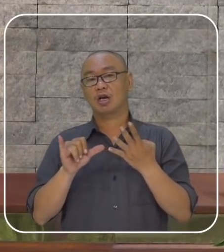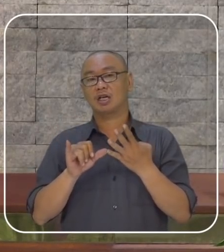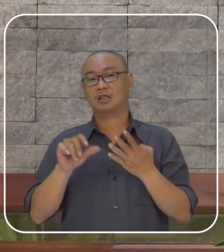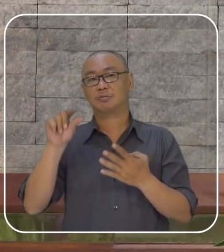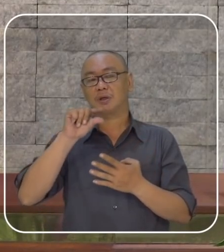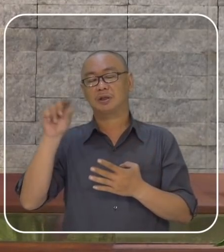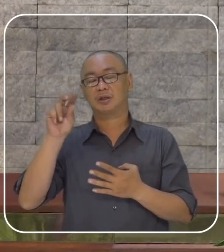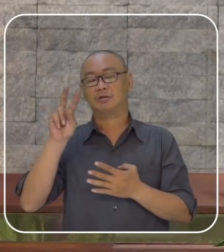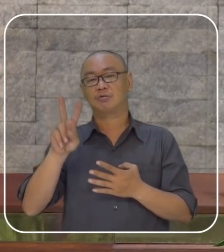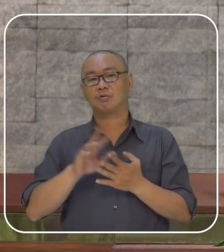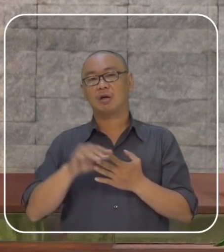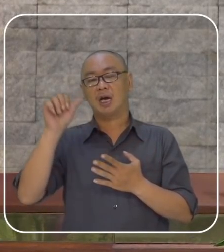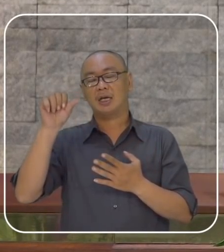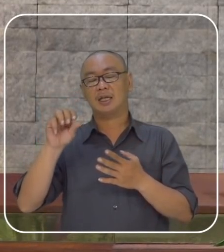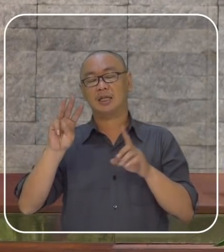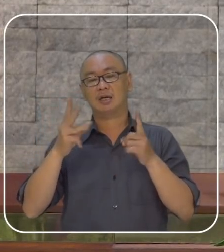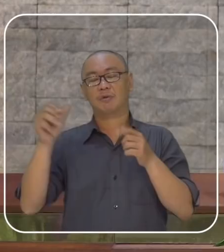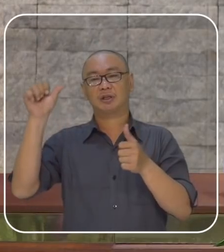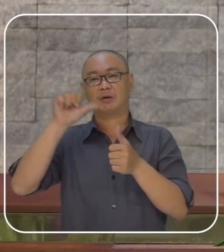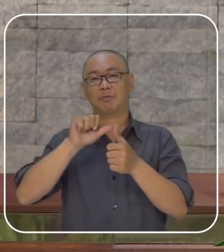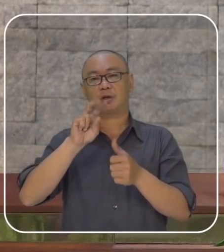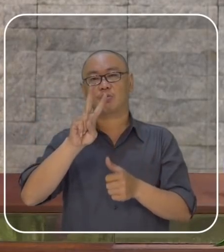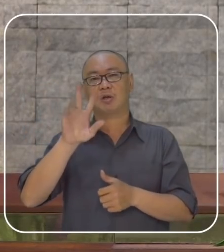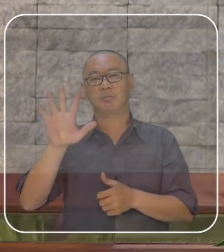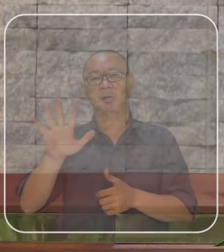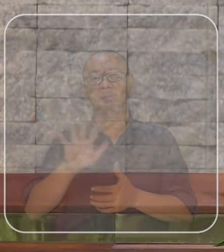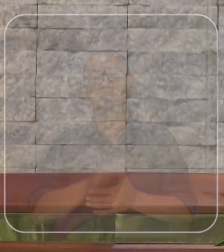ayat 13 hingga yang ke-25.